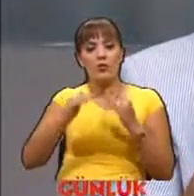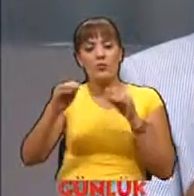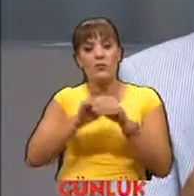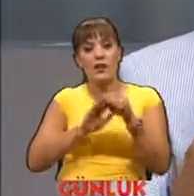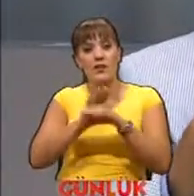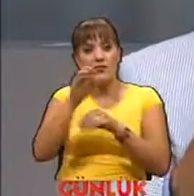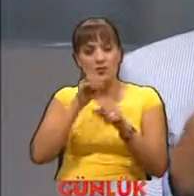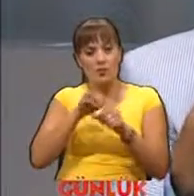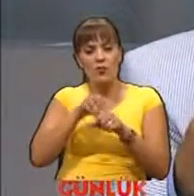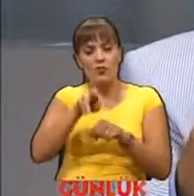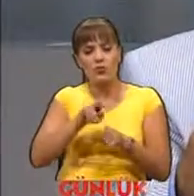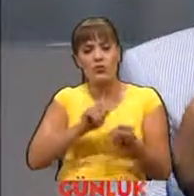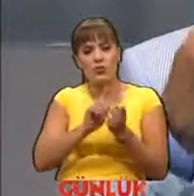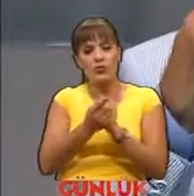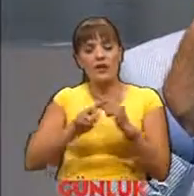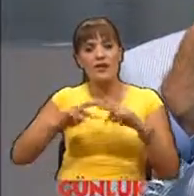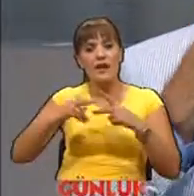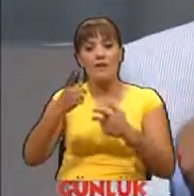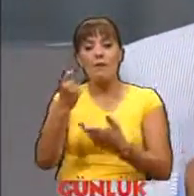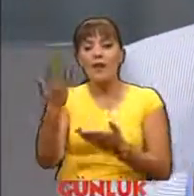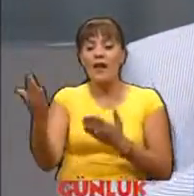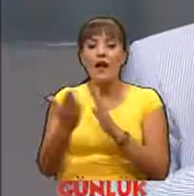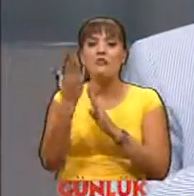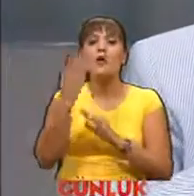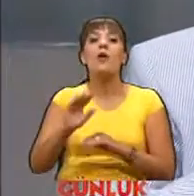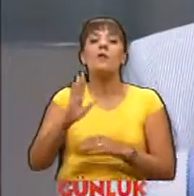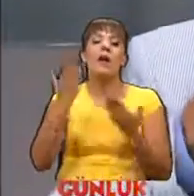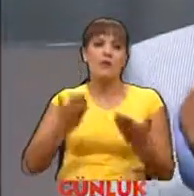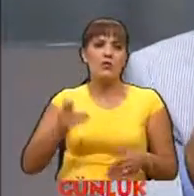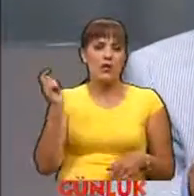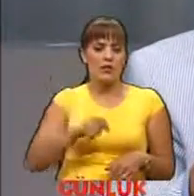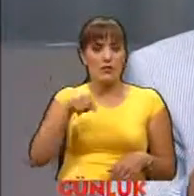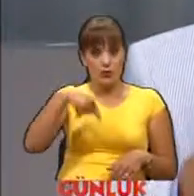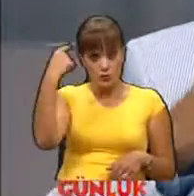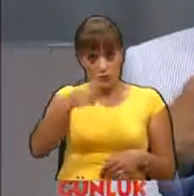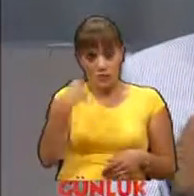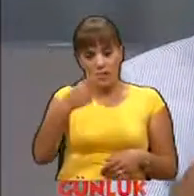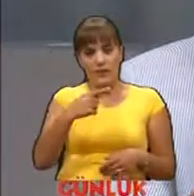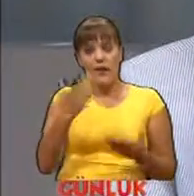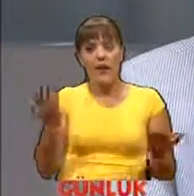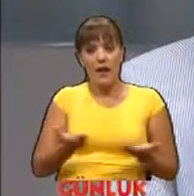Toplumsal yaşantımızda bu tür devirlerin bedel karşılığı olmayacağı kabul edilmektedir. Bu nedenle